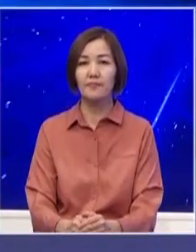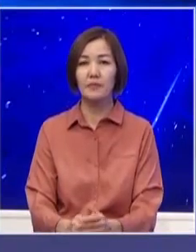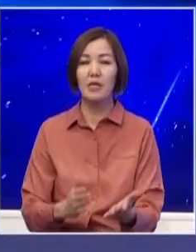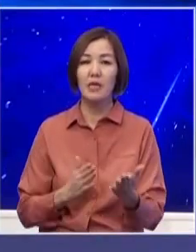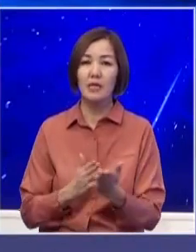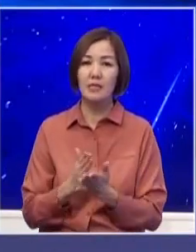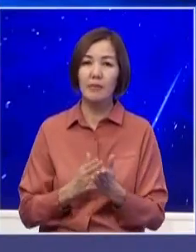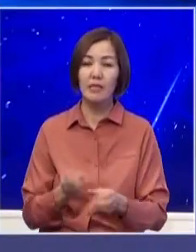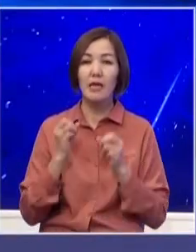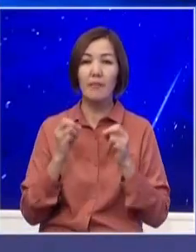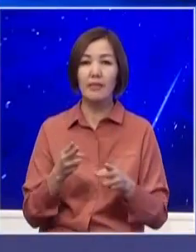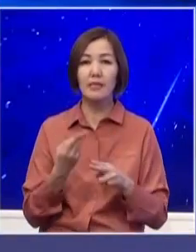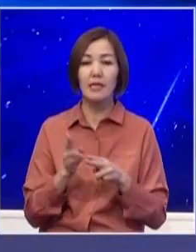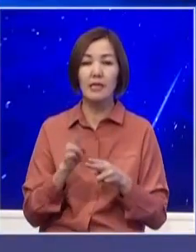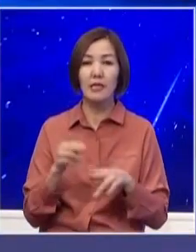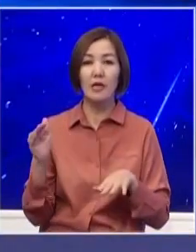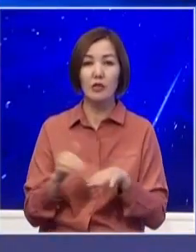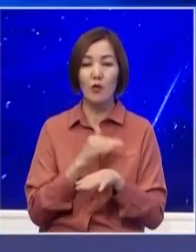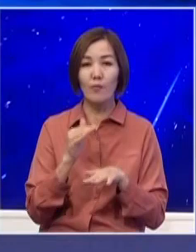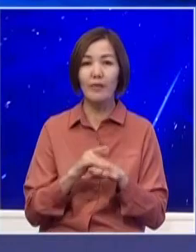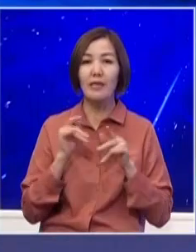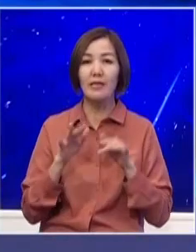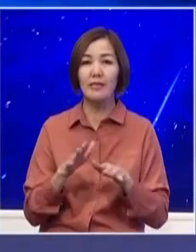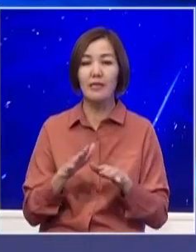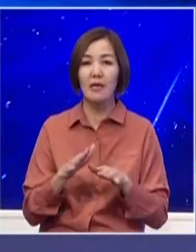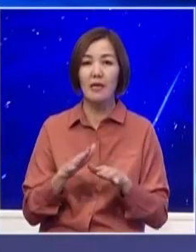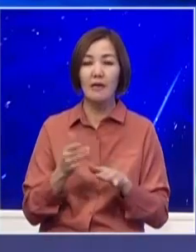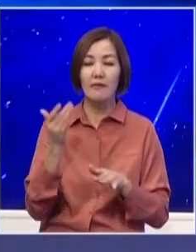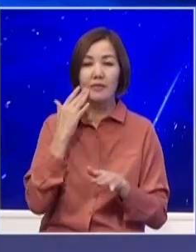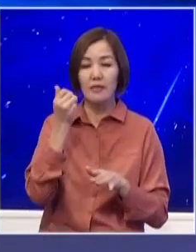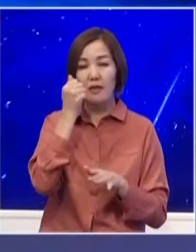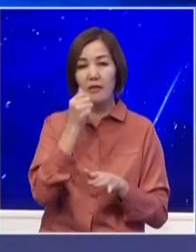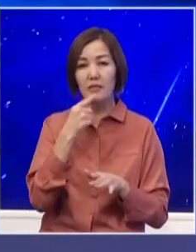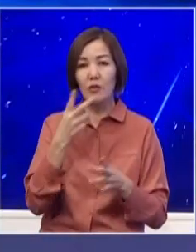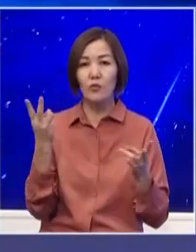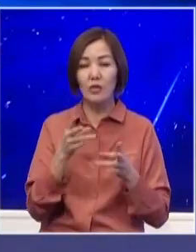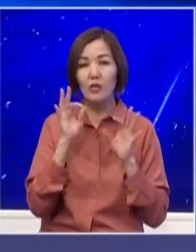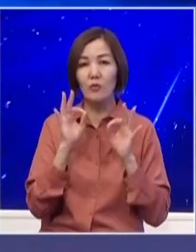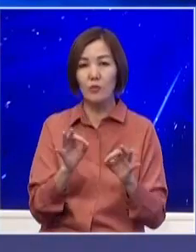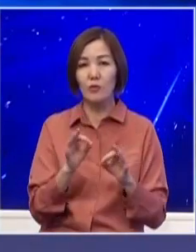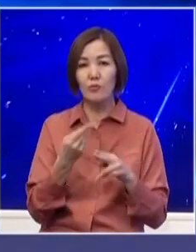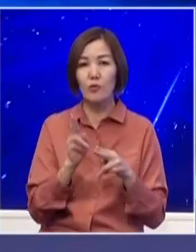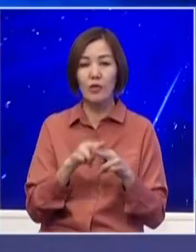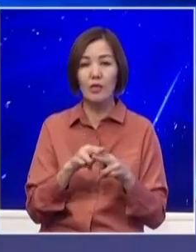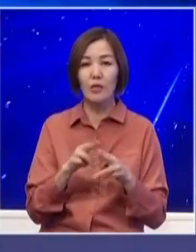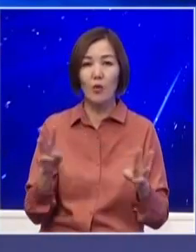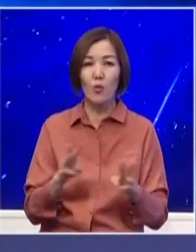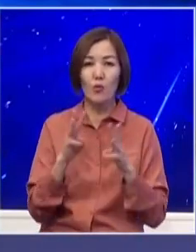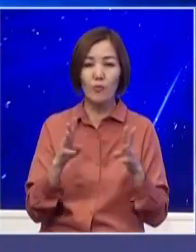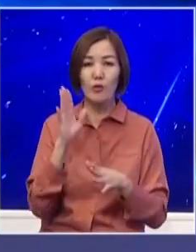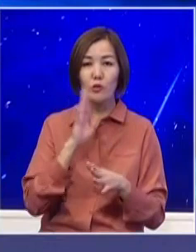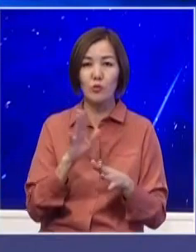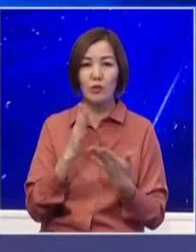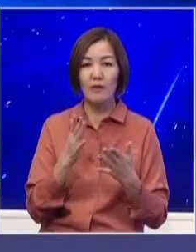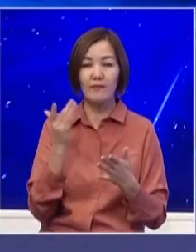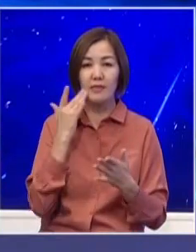Қызметтері қауіпті әрі сауапты. Қанша алғыс айтса да аздық етпес мамандық иелері бар. Бұл қатарда от пен